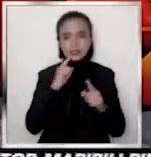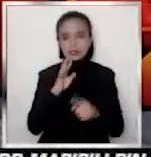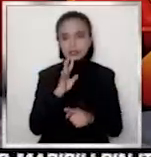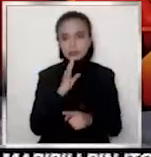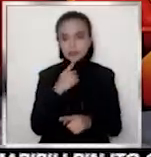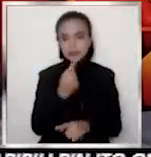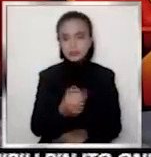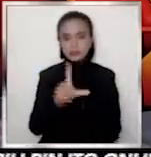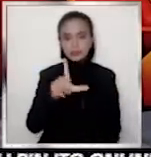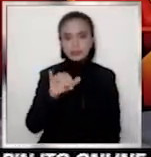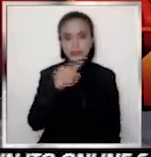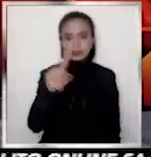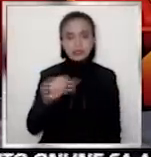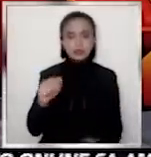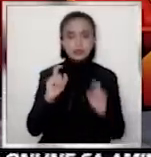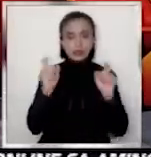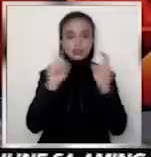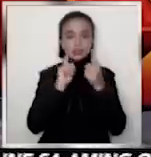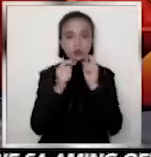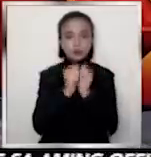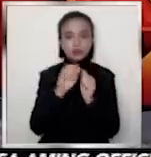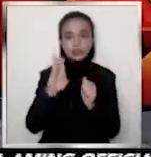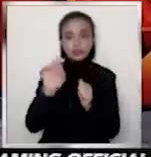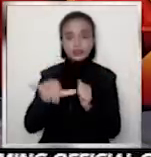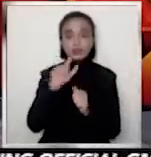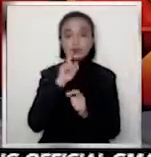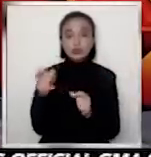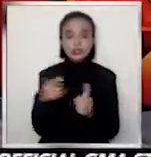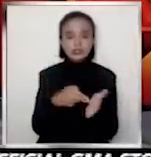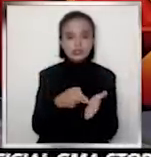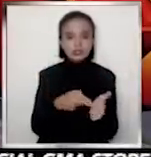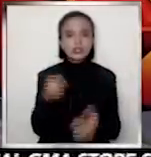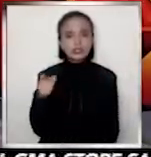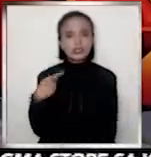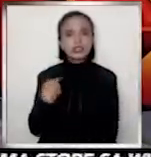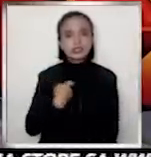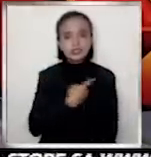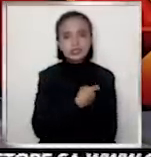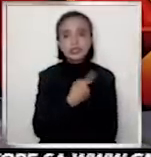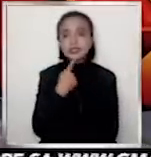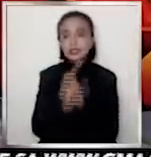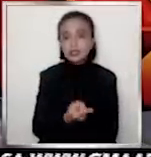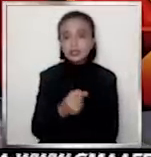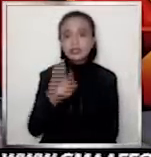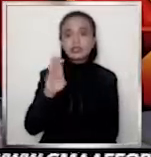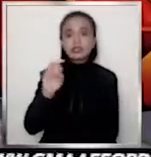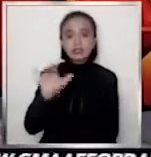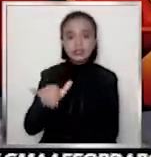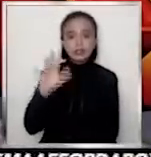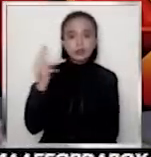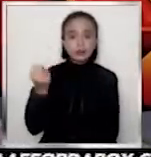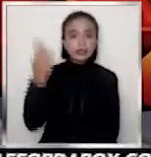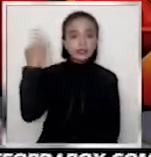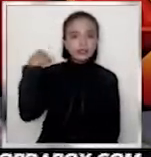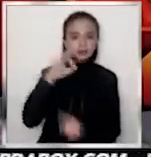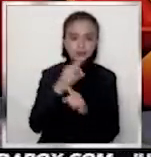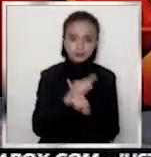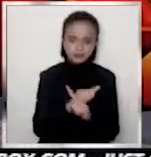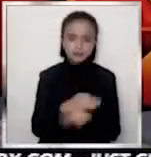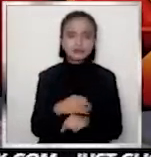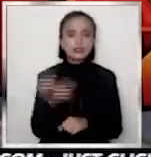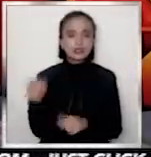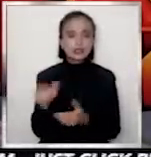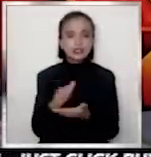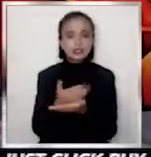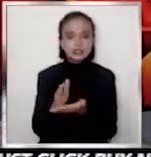Fast Talk with Boy Abunda kung saan inamin niya na na-hurt sa sinabi ni Tito Boy last February. Ibinahagi rin ni Liza